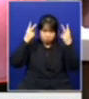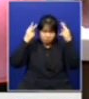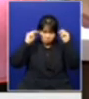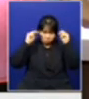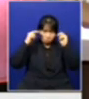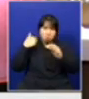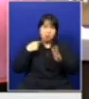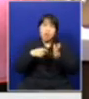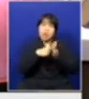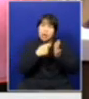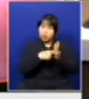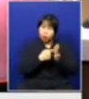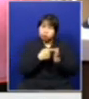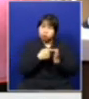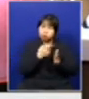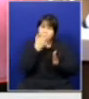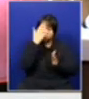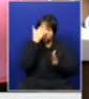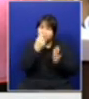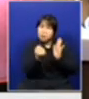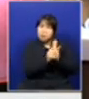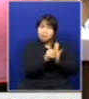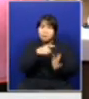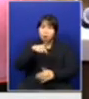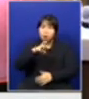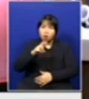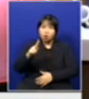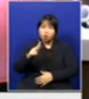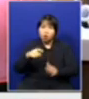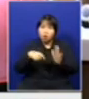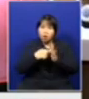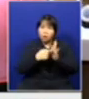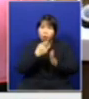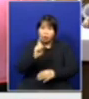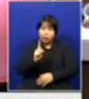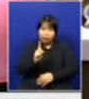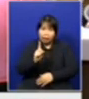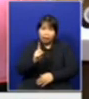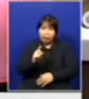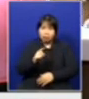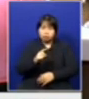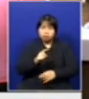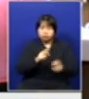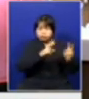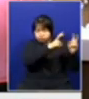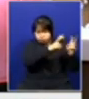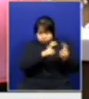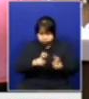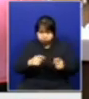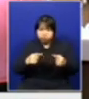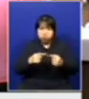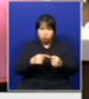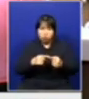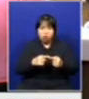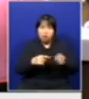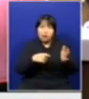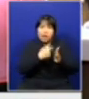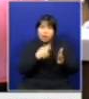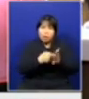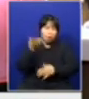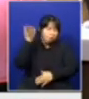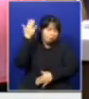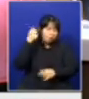เหตุผลที่มาของการตราพระราชกำหนดฉบับนี้โดยอ้างถึงความเสียหายที่เกิดขึ้นจากผลกระทบโ